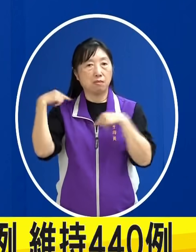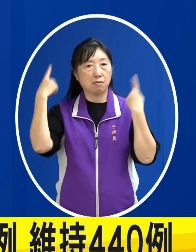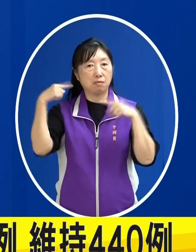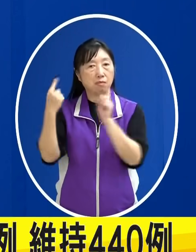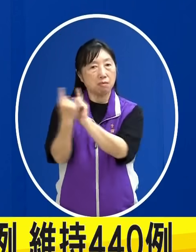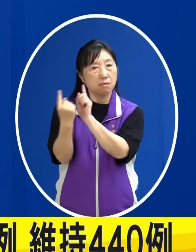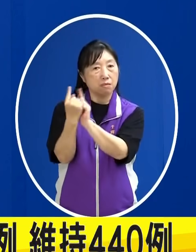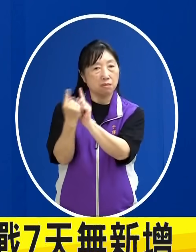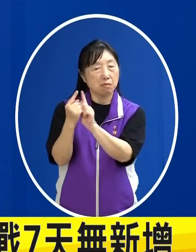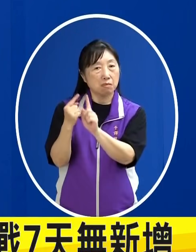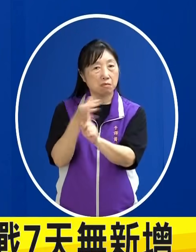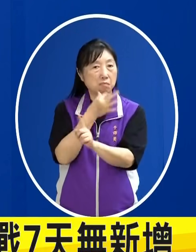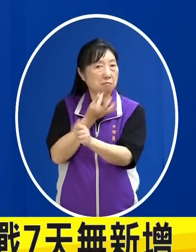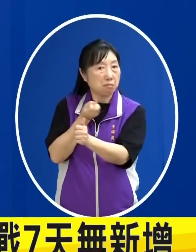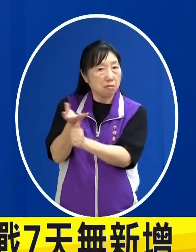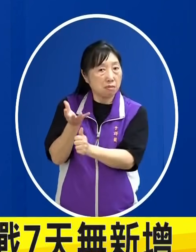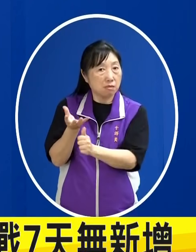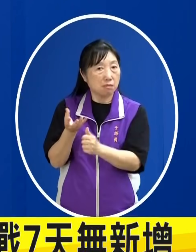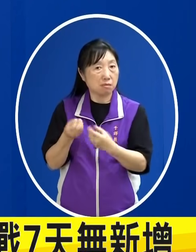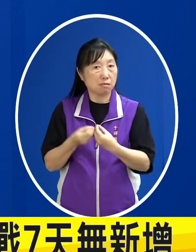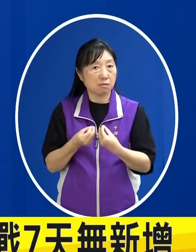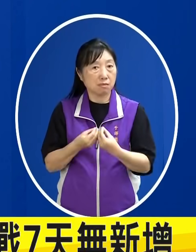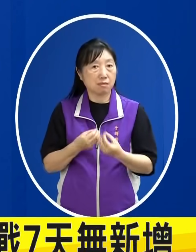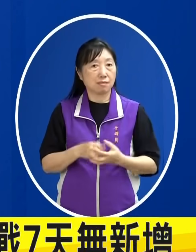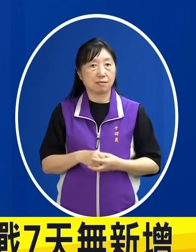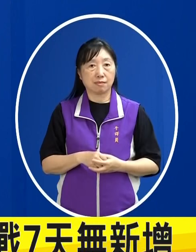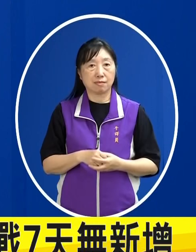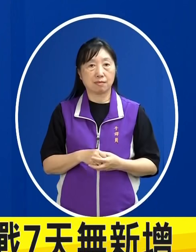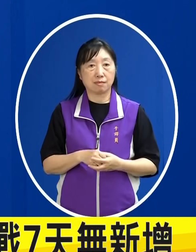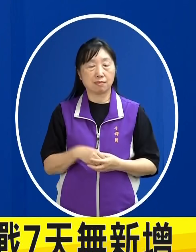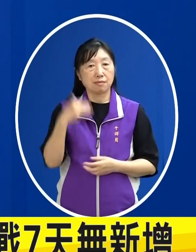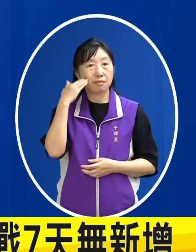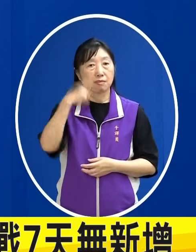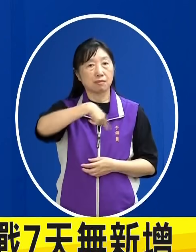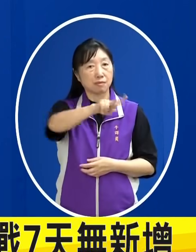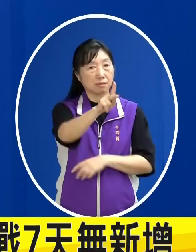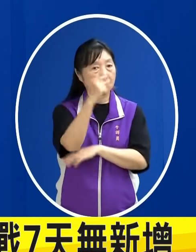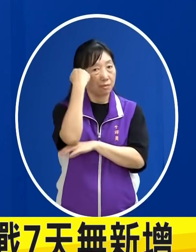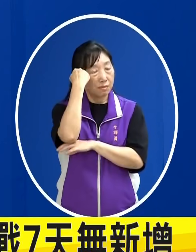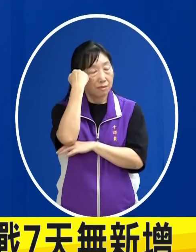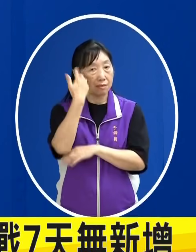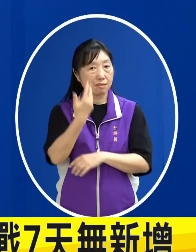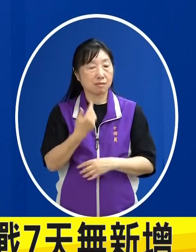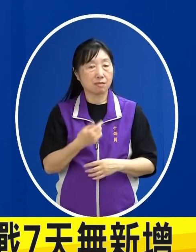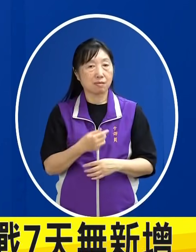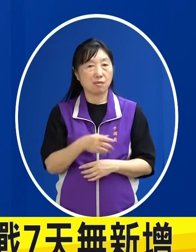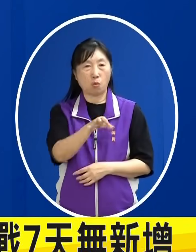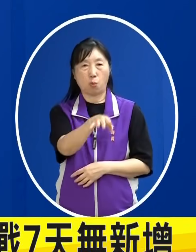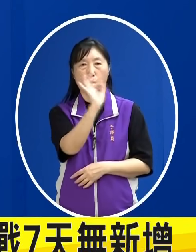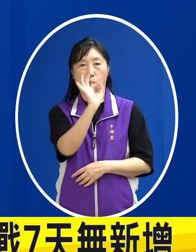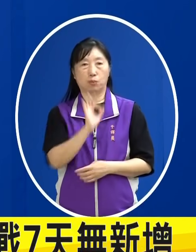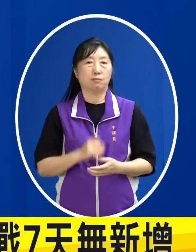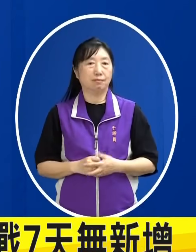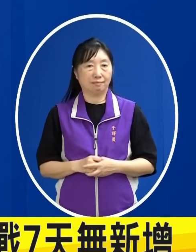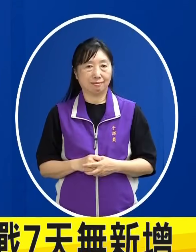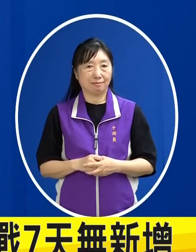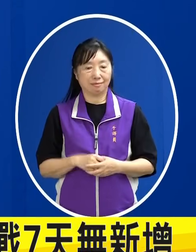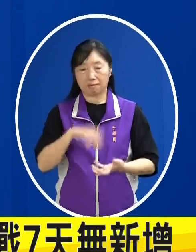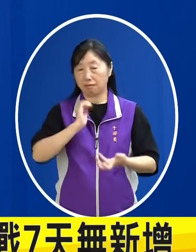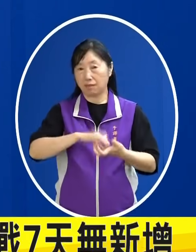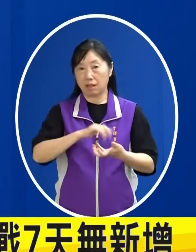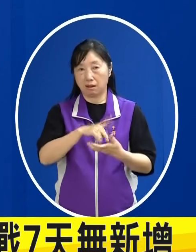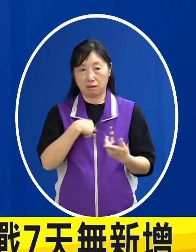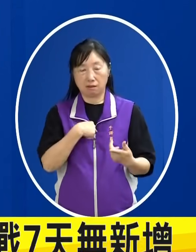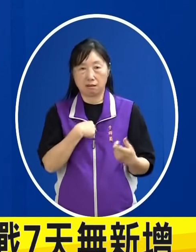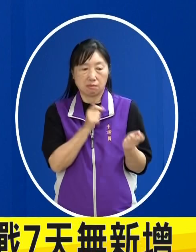些感染的风险，那要去住旅馆又很贵而且不一定就